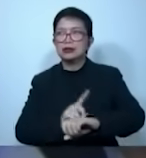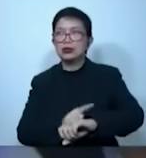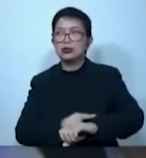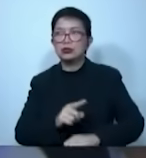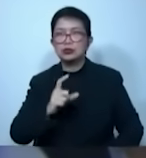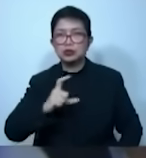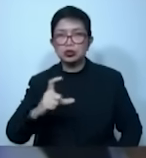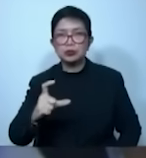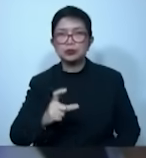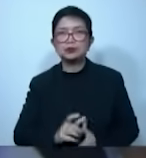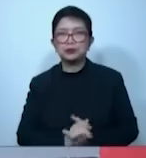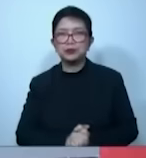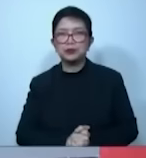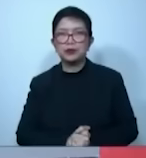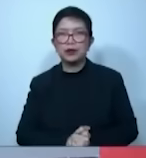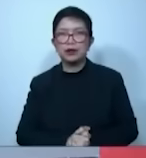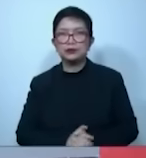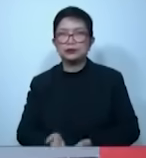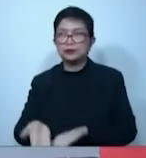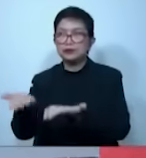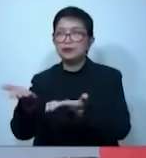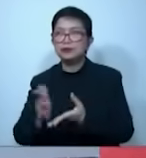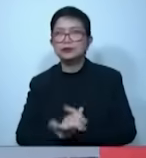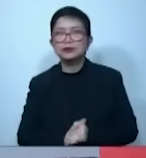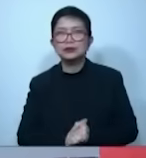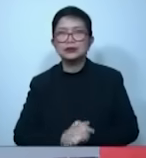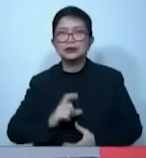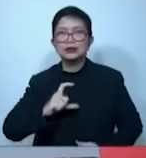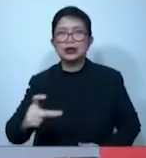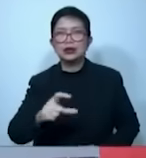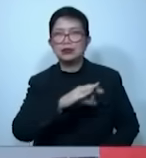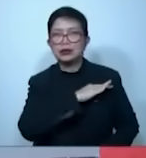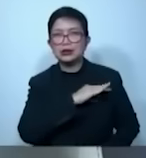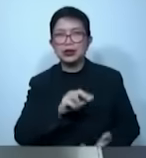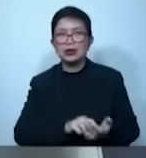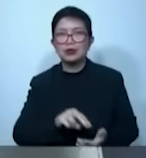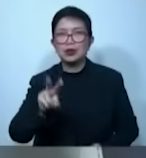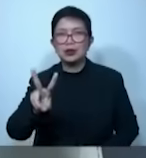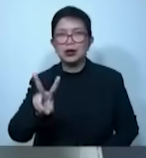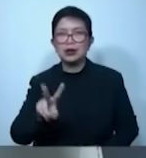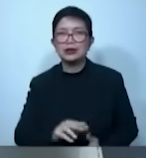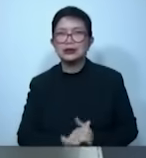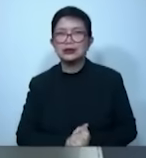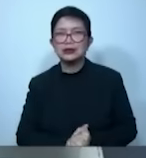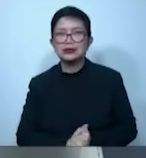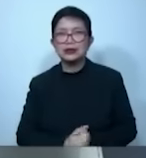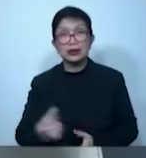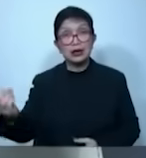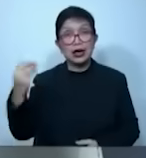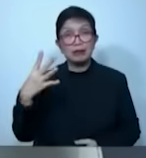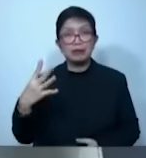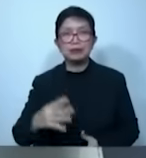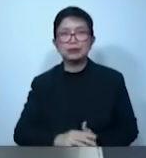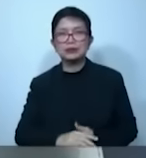Bapak cukup cukup baik kita berikan kesempatan kepada calon Presiden nomor urut 2 untuk menanggapi tanggapan dari calon Presiden nomor urut